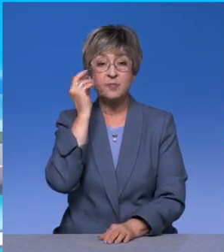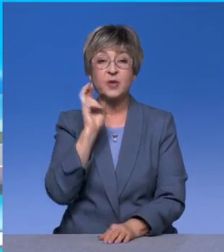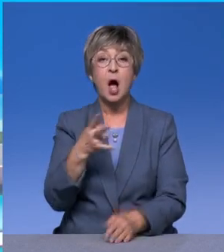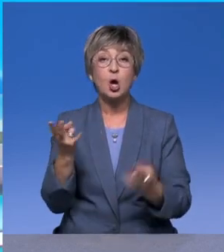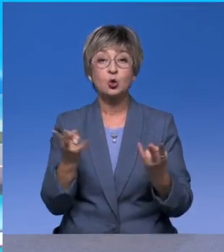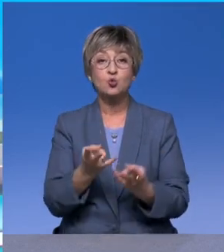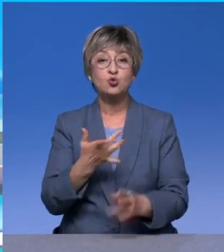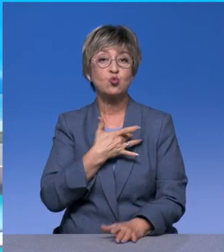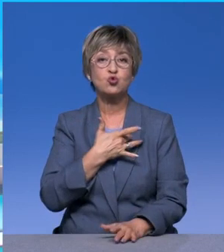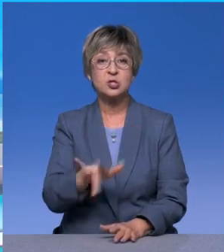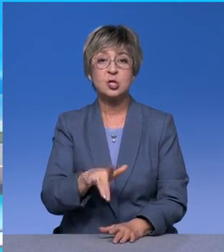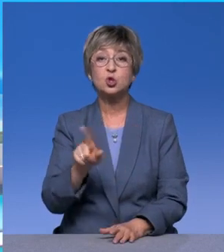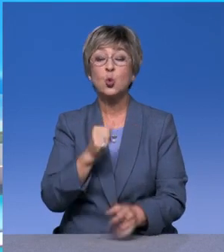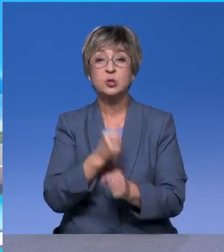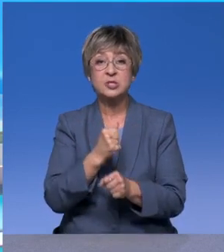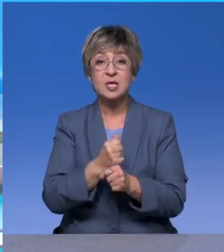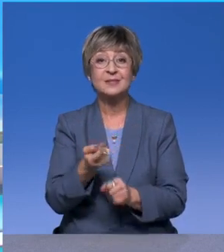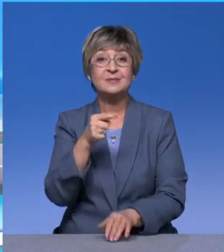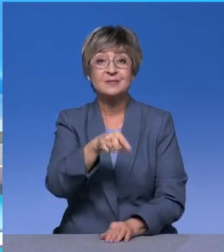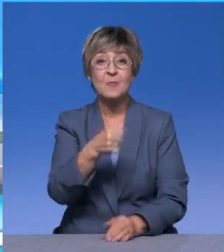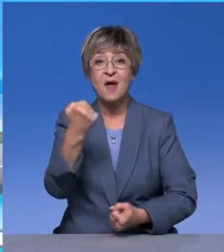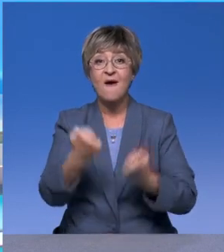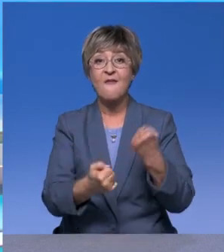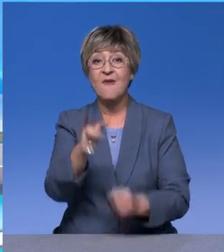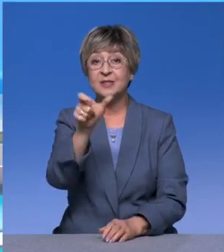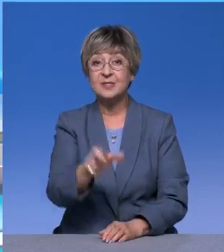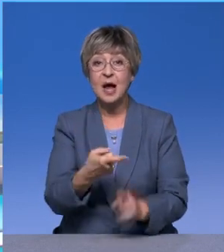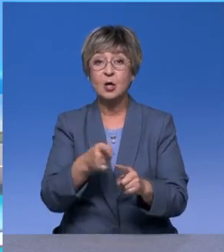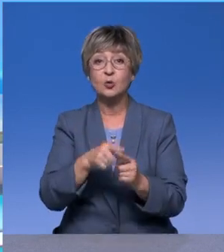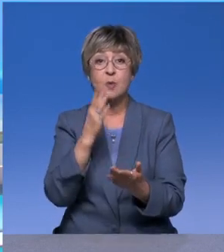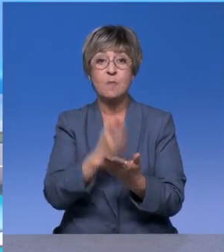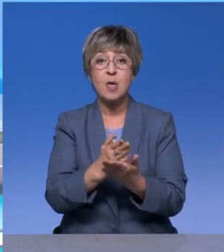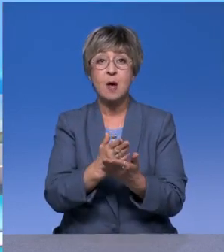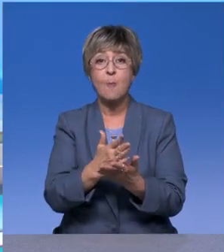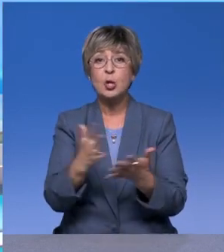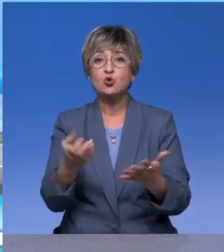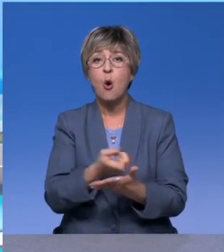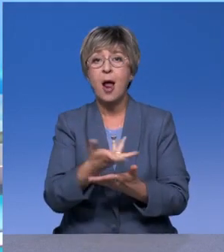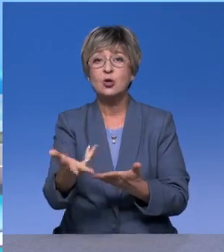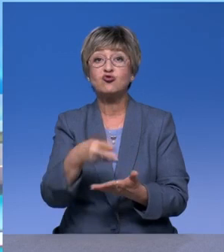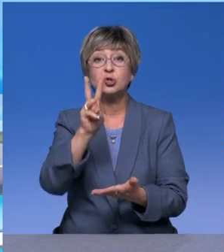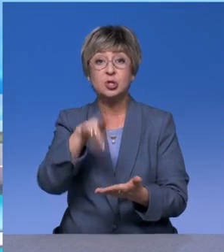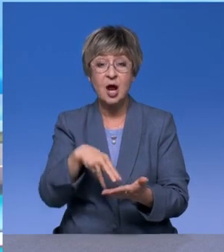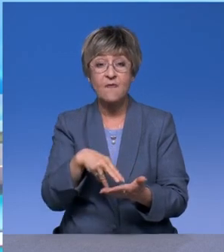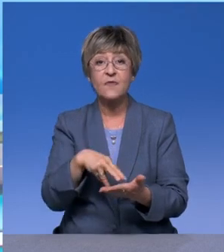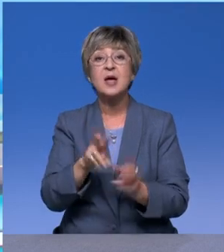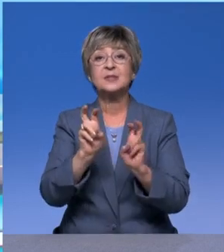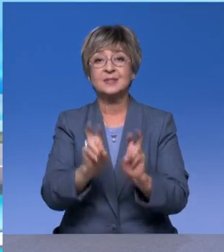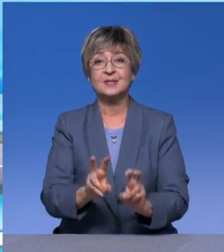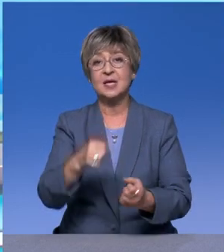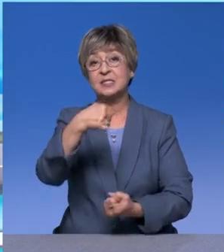нужно ужесточать или что делать с теми водителями, которые при наличии большого количества штрафов продолжают садиться за руль